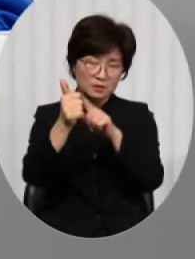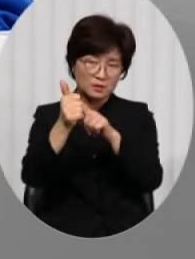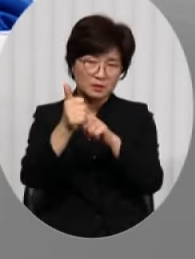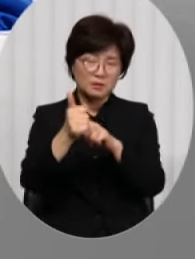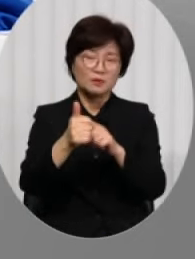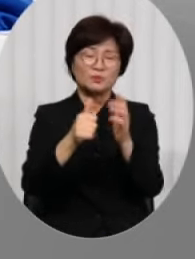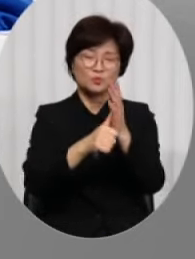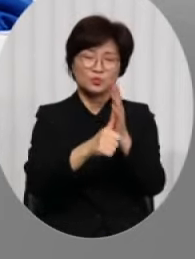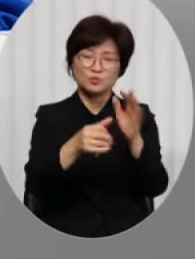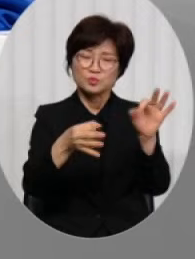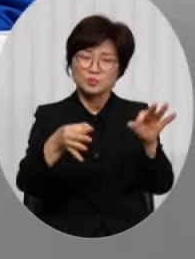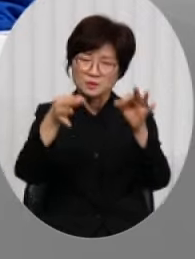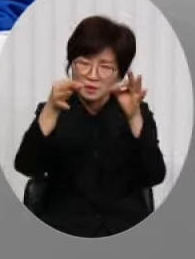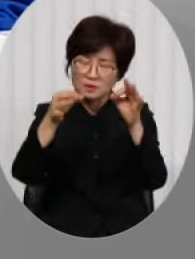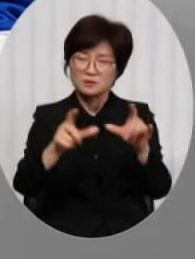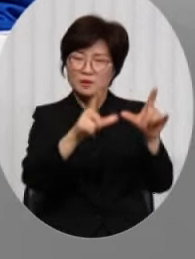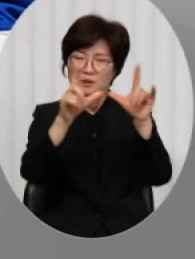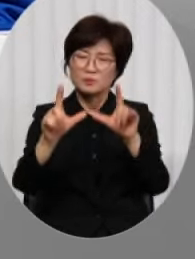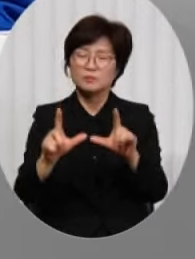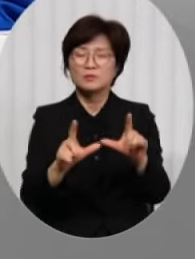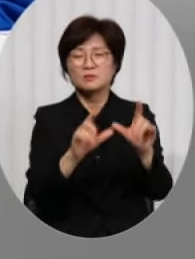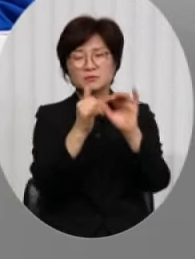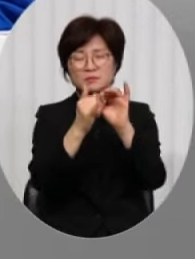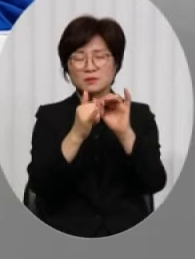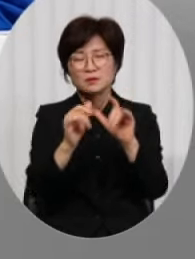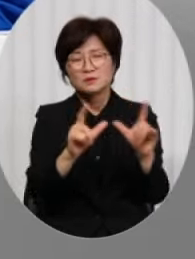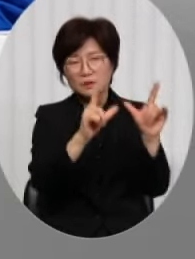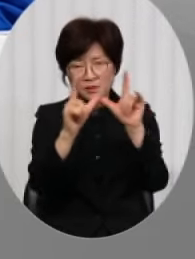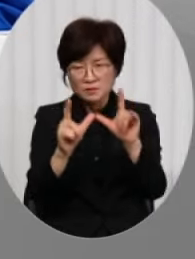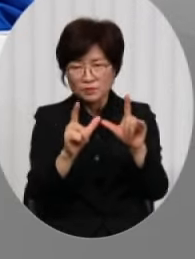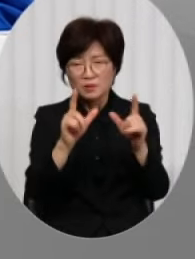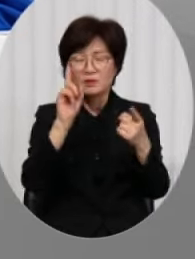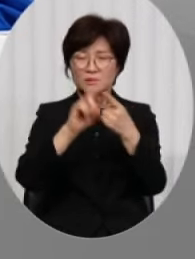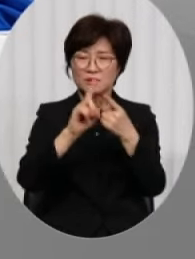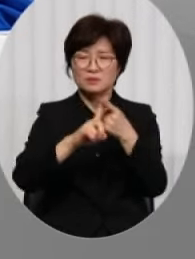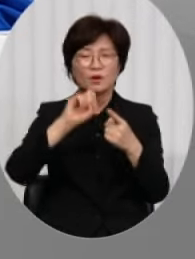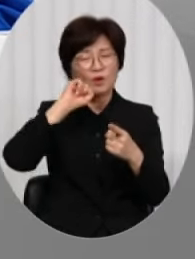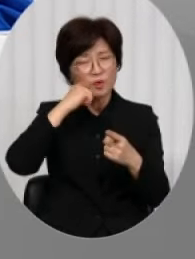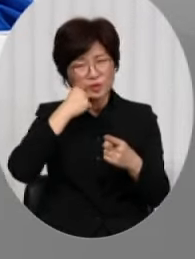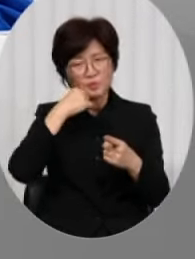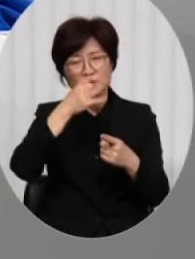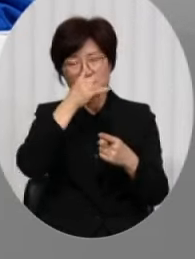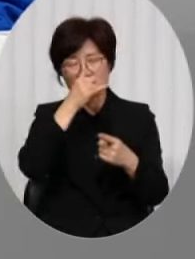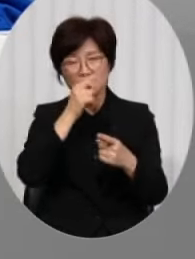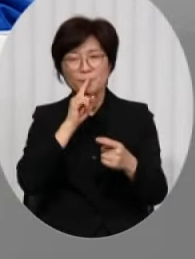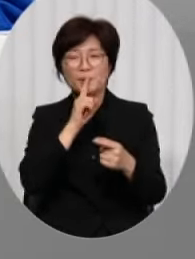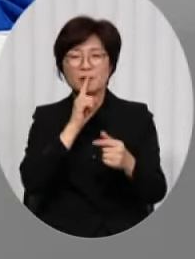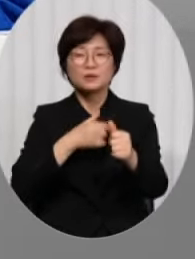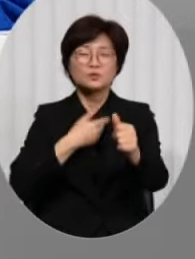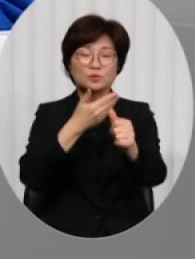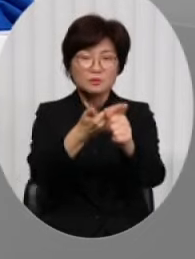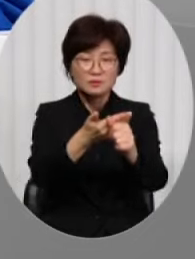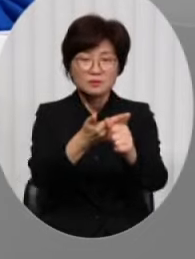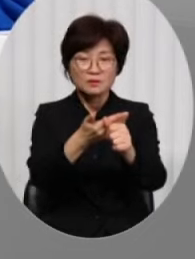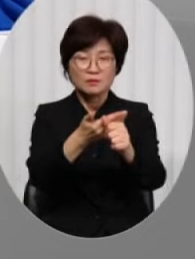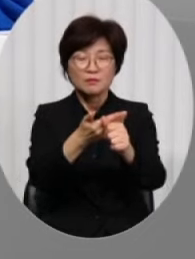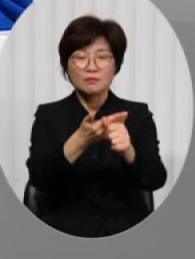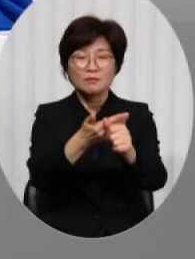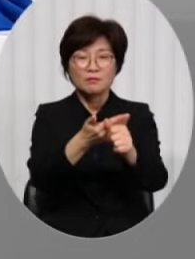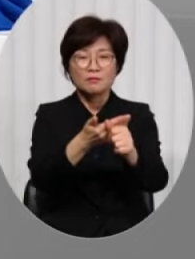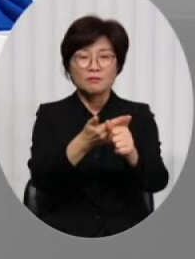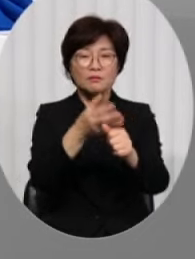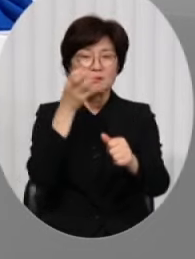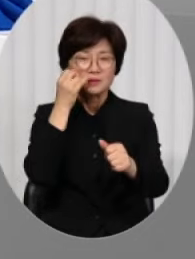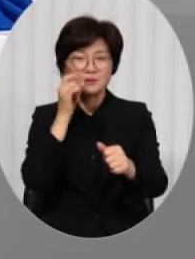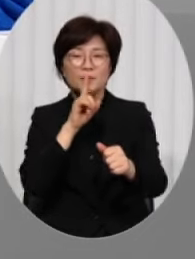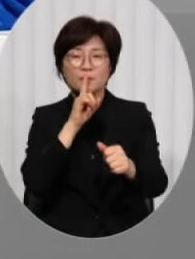물가와 민생고의 상황에 대해서 정말 좀 심각하게 받아들여야 된다라고 하는 차원에서 지적을 한 것인데 오히려 엉뚱하게 다른 이제